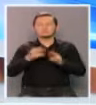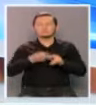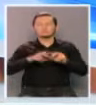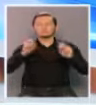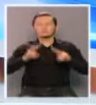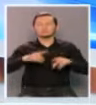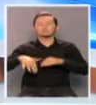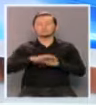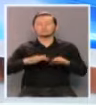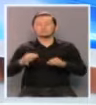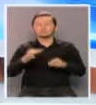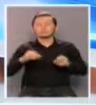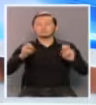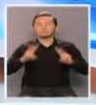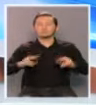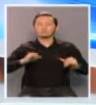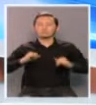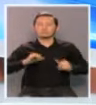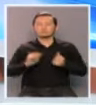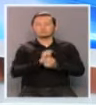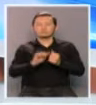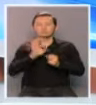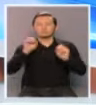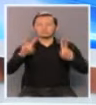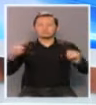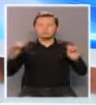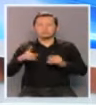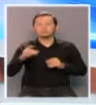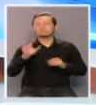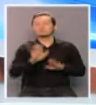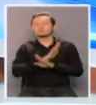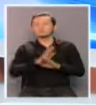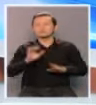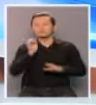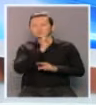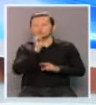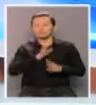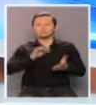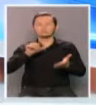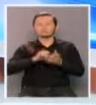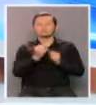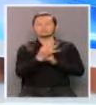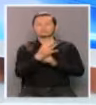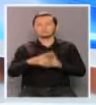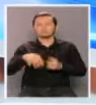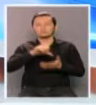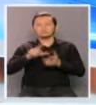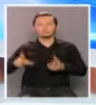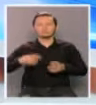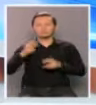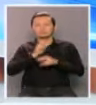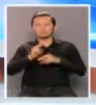творчества и областным управлением культуры, архивов и документации. Певица провела мастер-класс для 14 будущих участников конкурса в возрасте